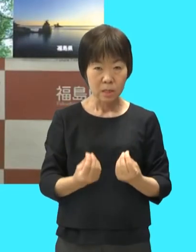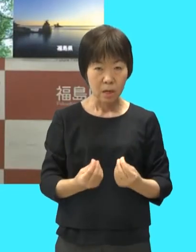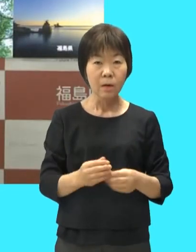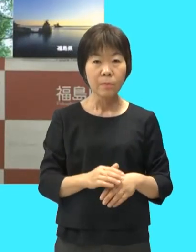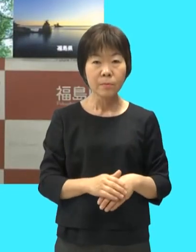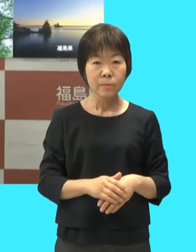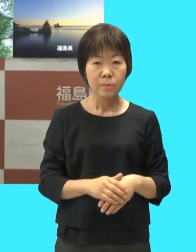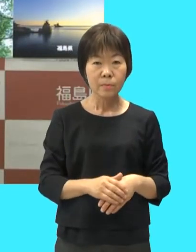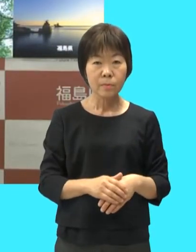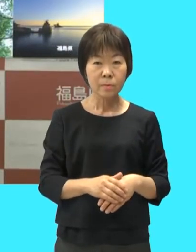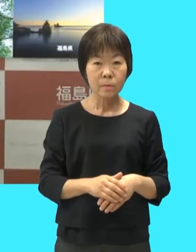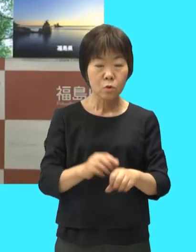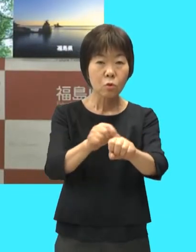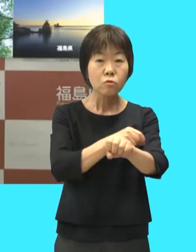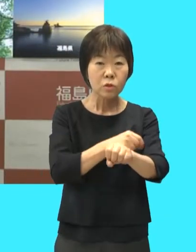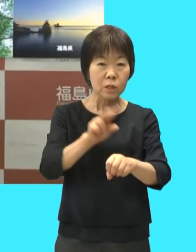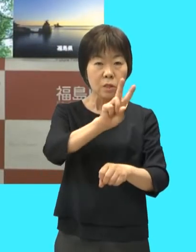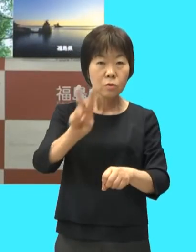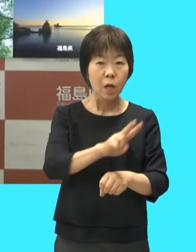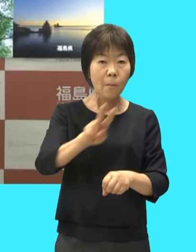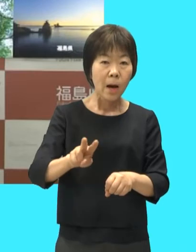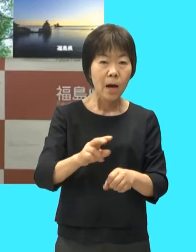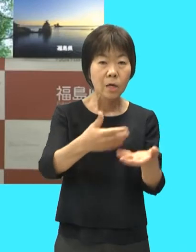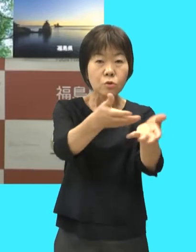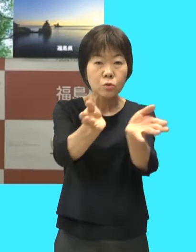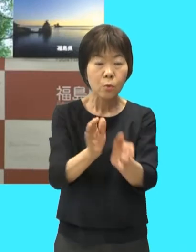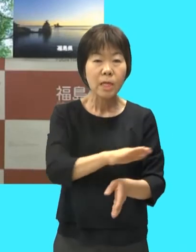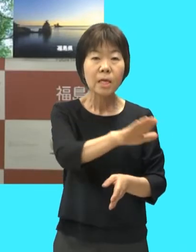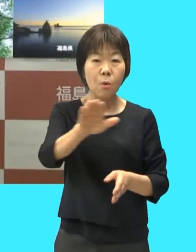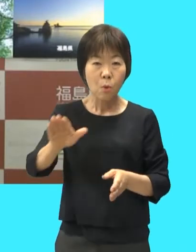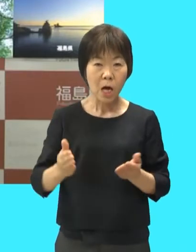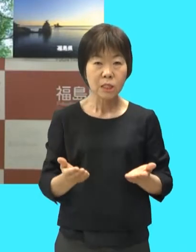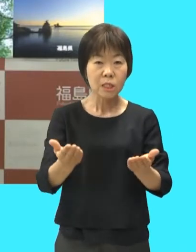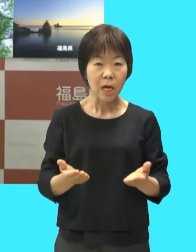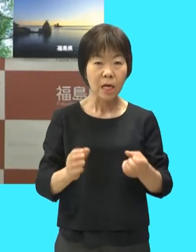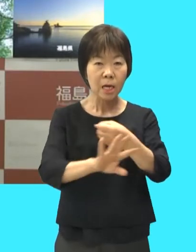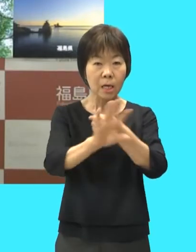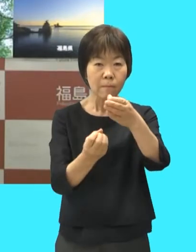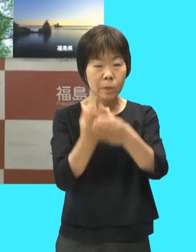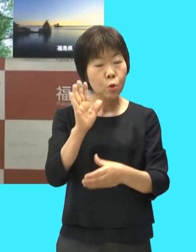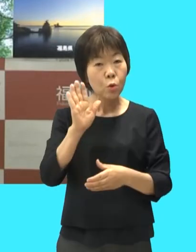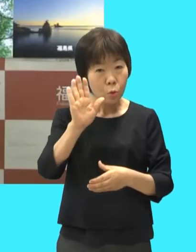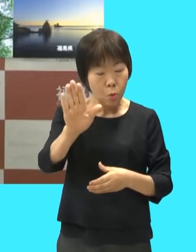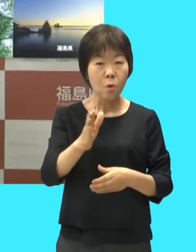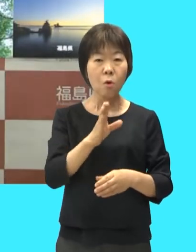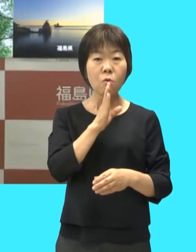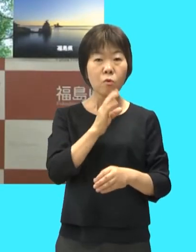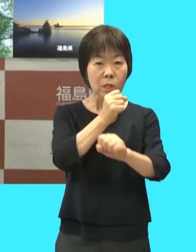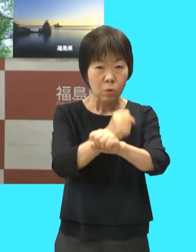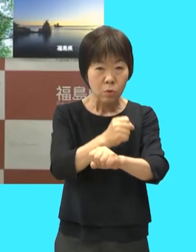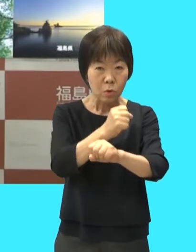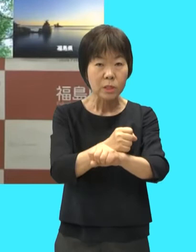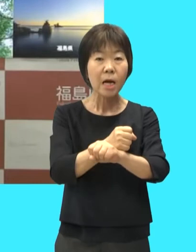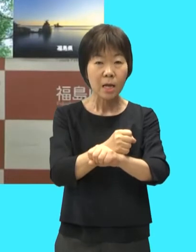ります。特に双葉郡の皆さんは震災原発事故以降本当にご苦労されなが